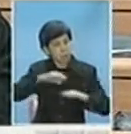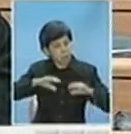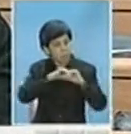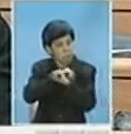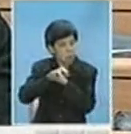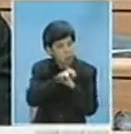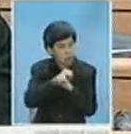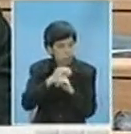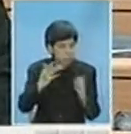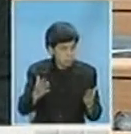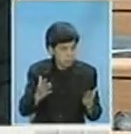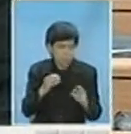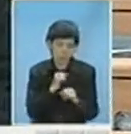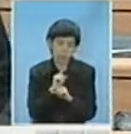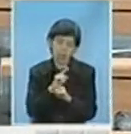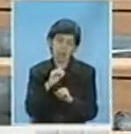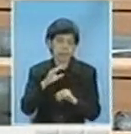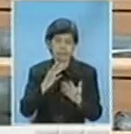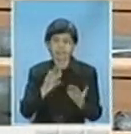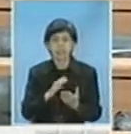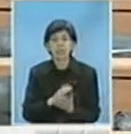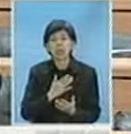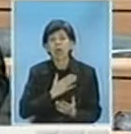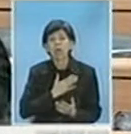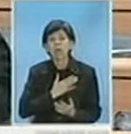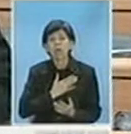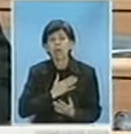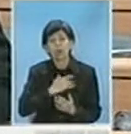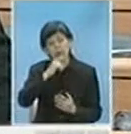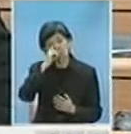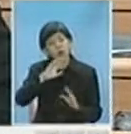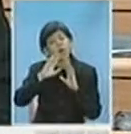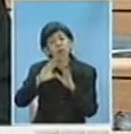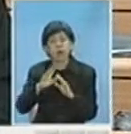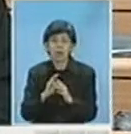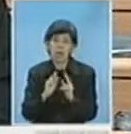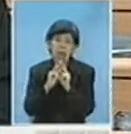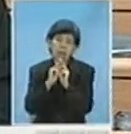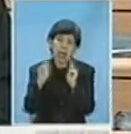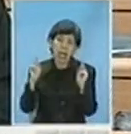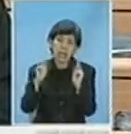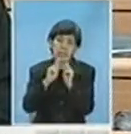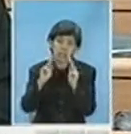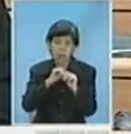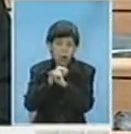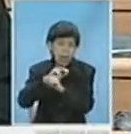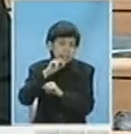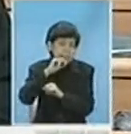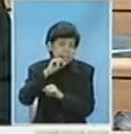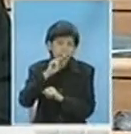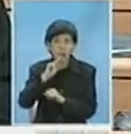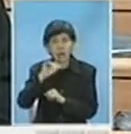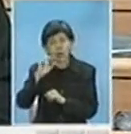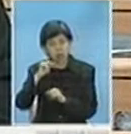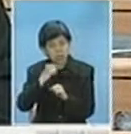สั้นที่จะเกิดขึ้นวันนี้เราไปฝากความหวังไว้กับกยน.ซึ่งวันนี้ยังไม่มีความชัดเจนอะไรเลยนอก